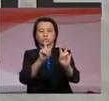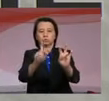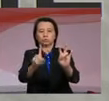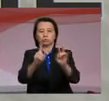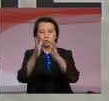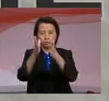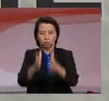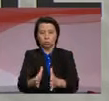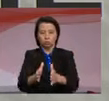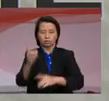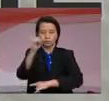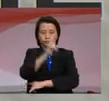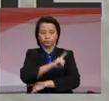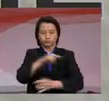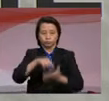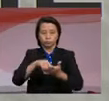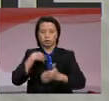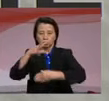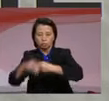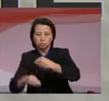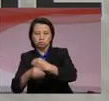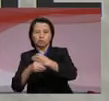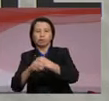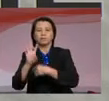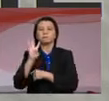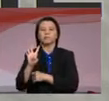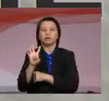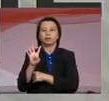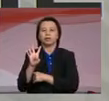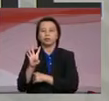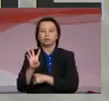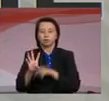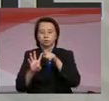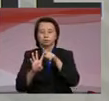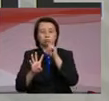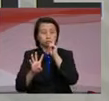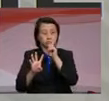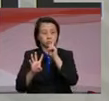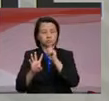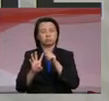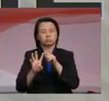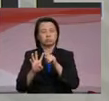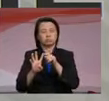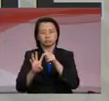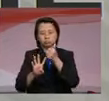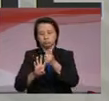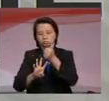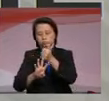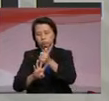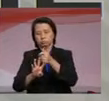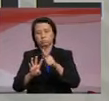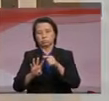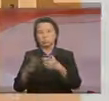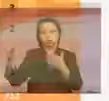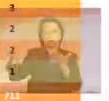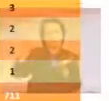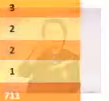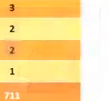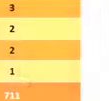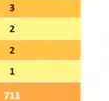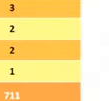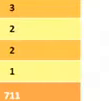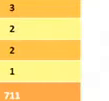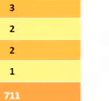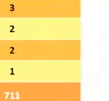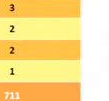kes. Pada hari ini ada pertambahan 4 kes, iaitu satu kes, masing-masing satu kes yang pulang daripada United